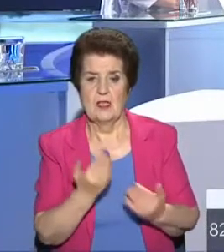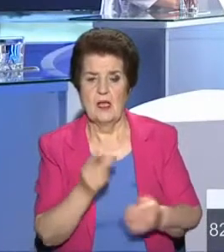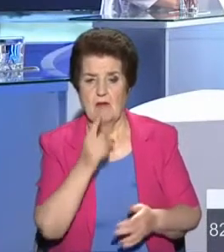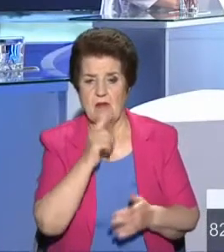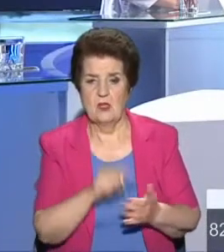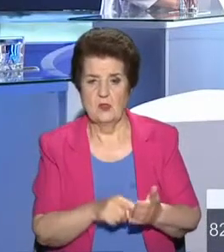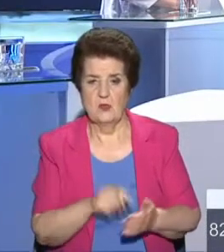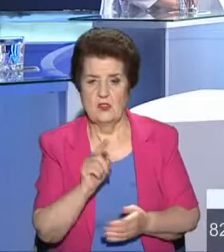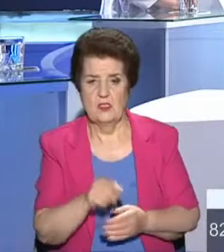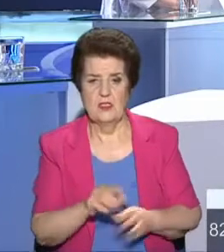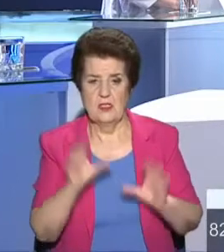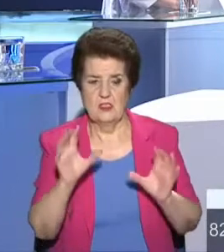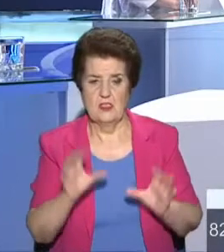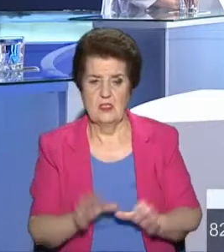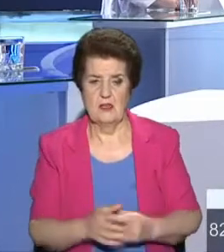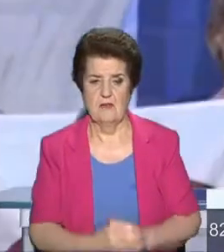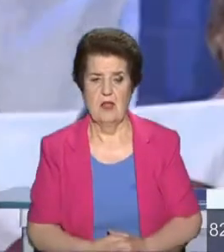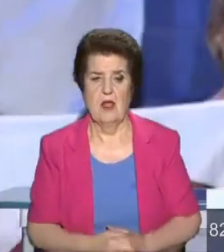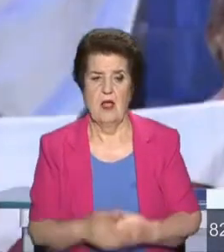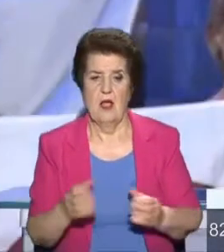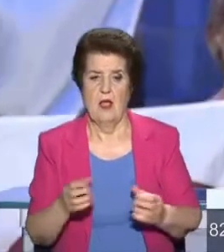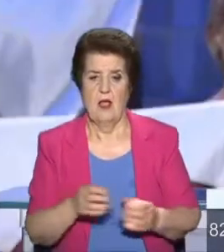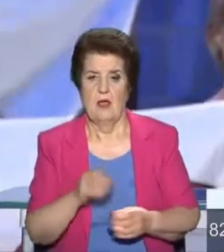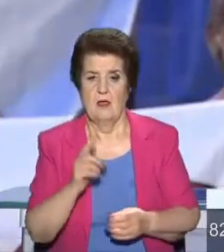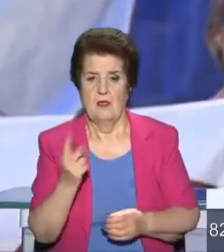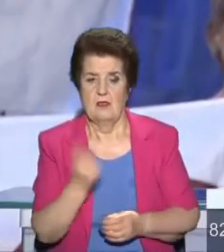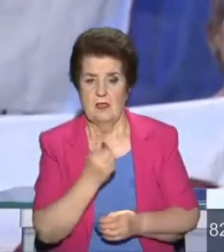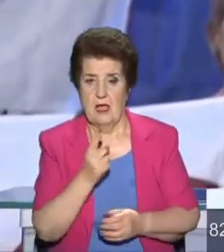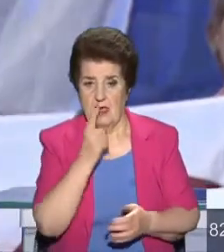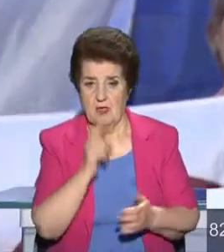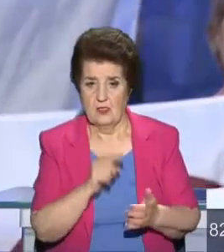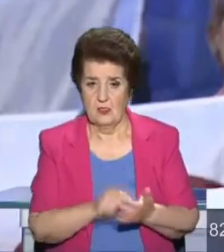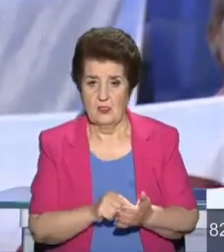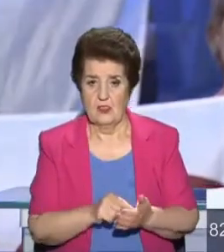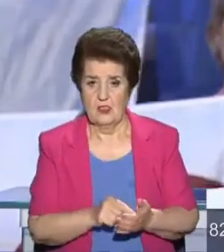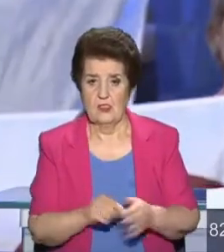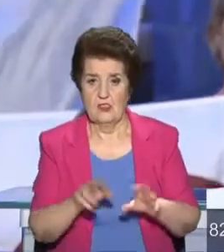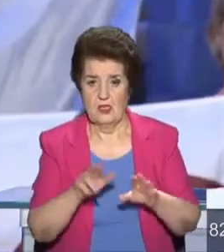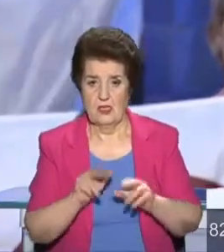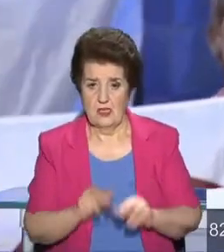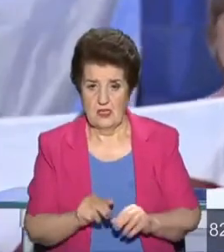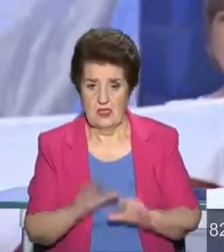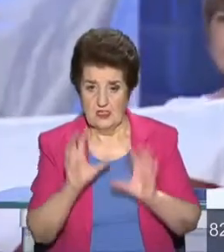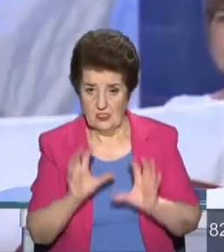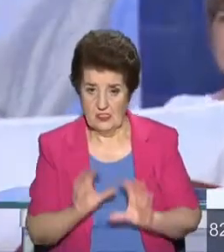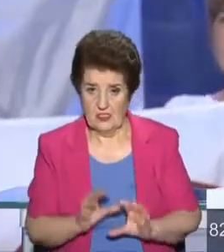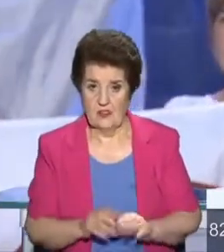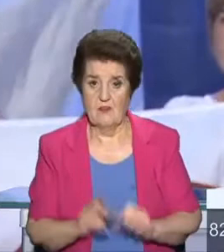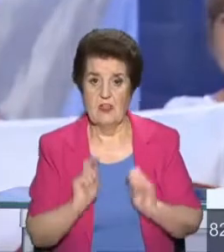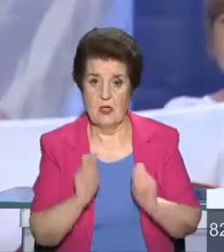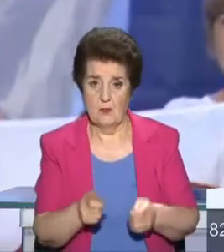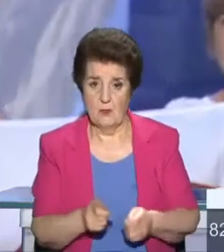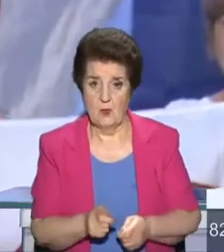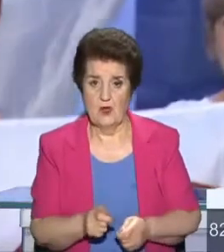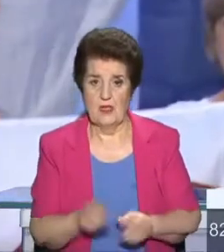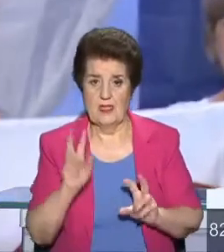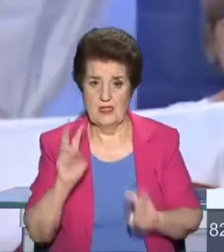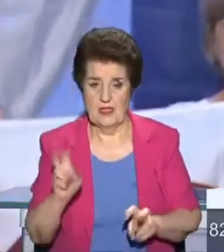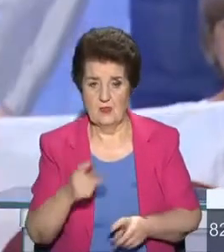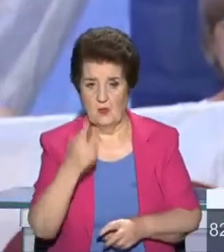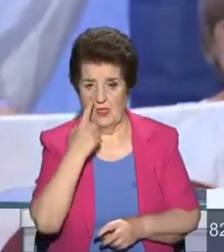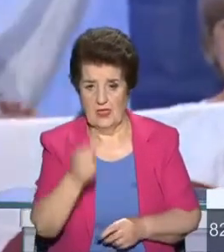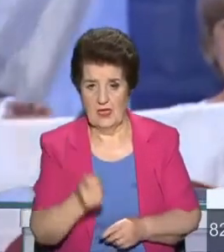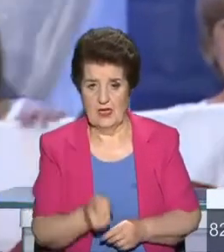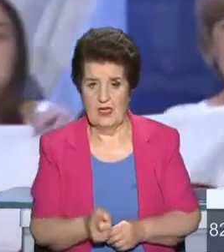ajunge în legislativ Partidul unității naționale cand ajunge în legislativ și depune textul declarației